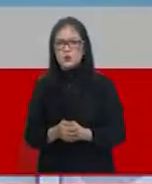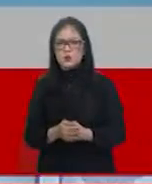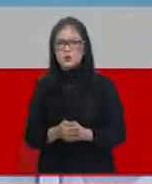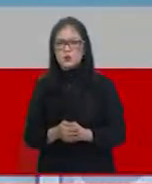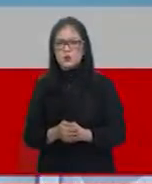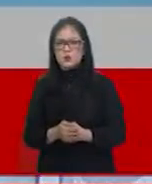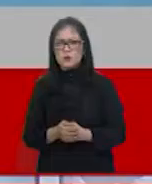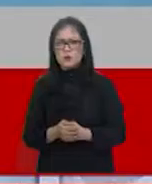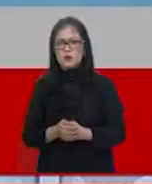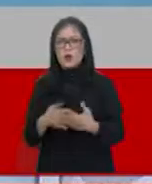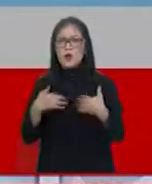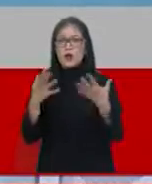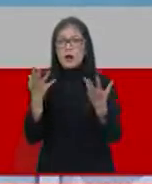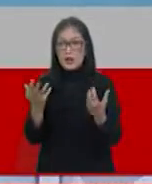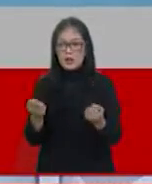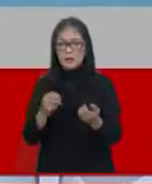di rapat hari ini semuanya